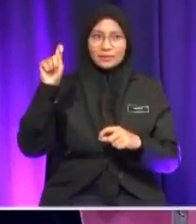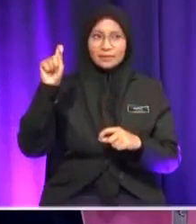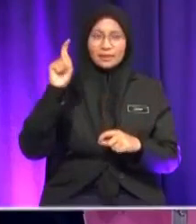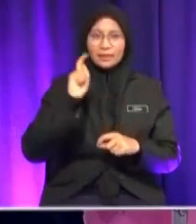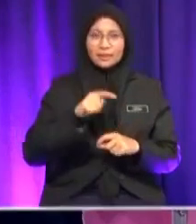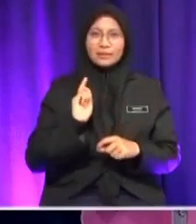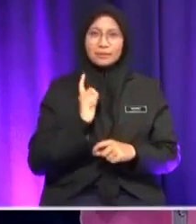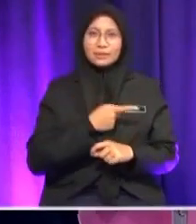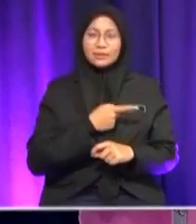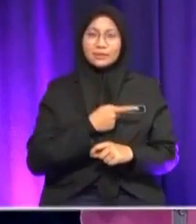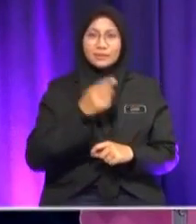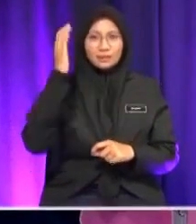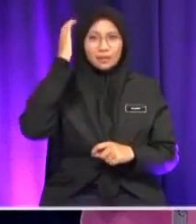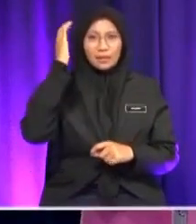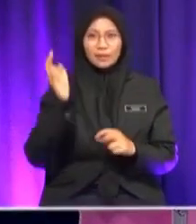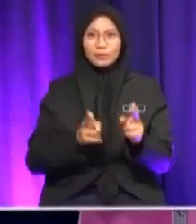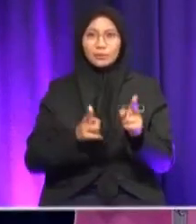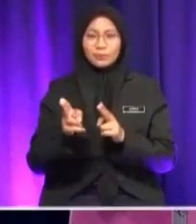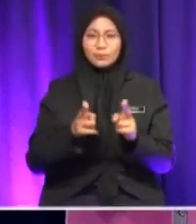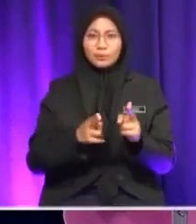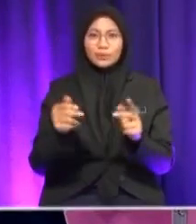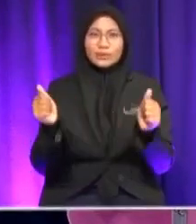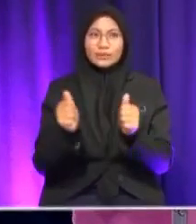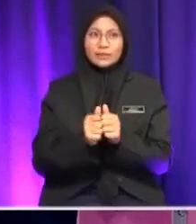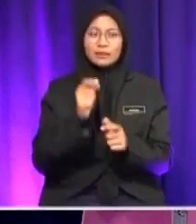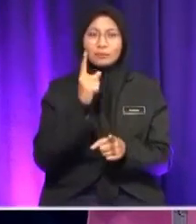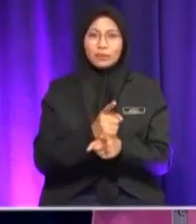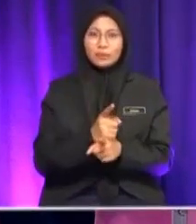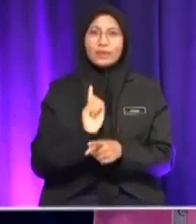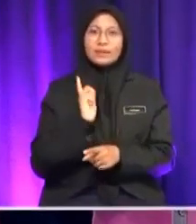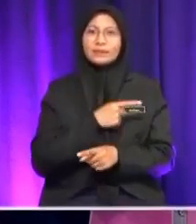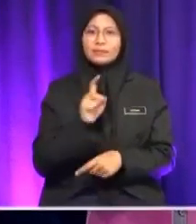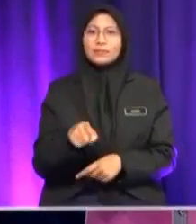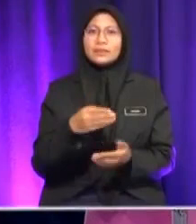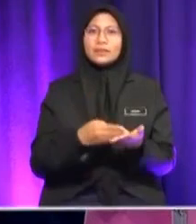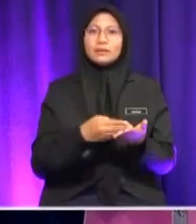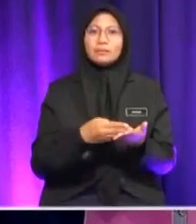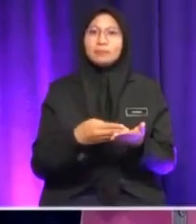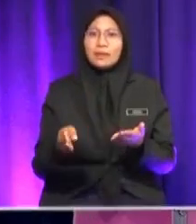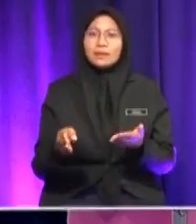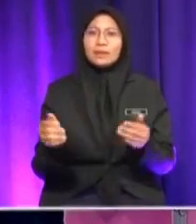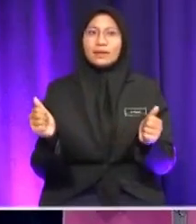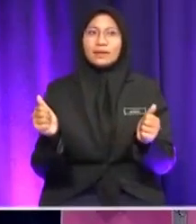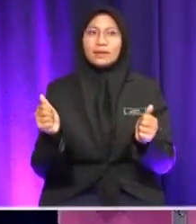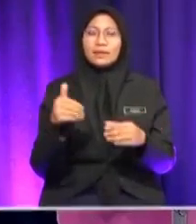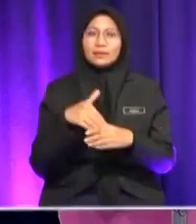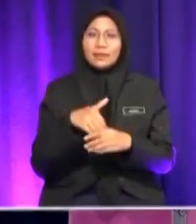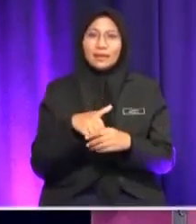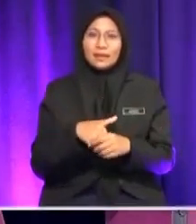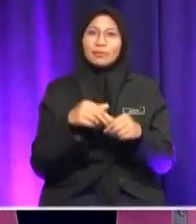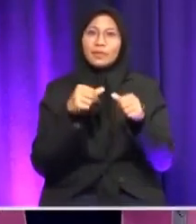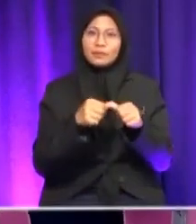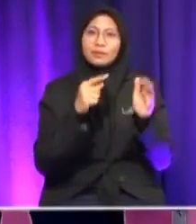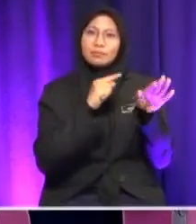dan bijak menguruskan kad kredit tersebut. Betul. Dan kita perlu bayar balik dalam tempoh yang telah pun